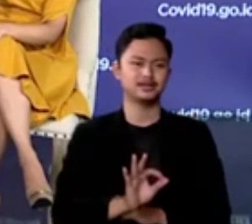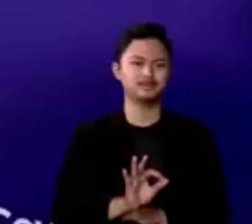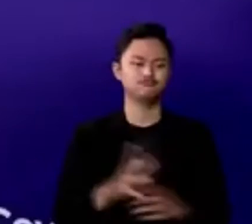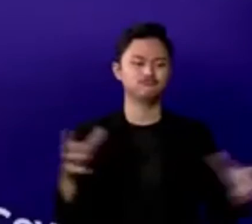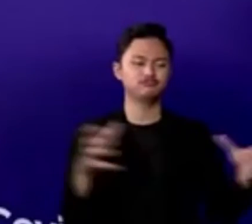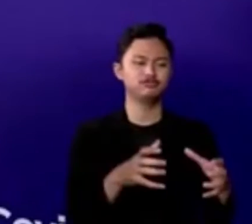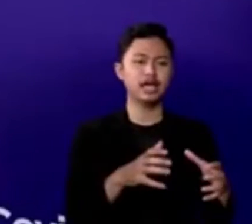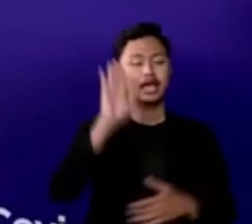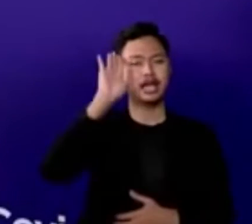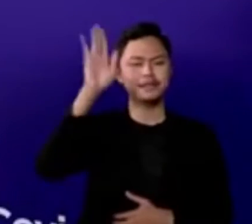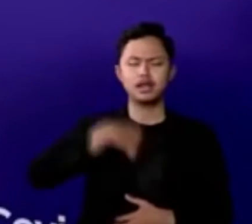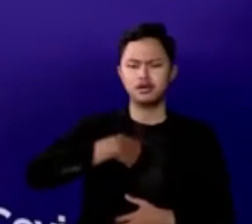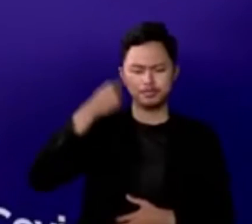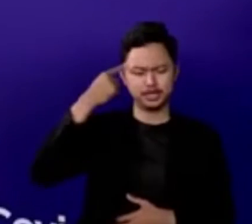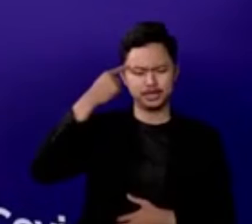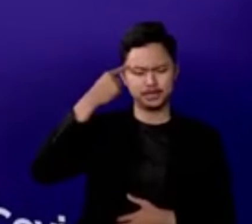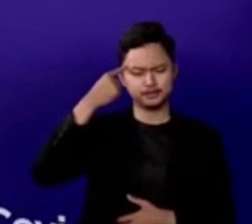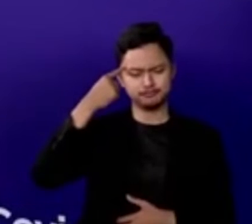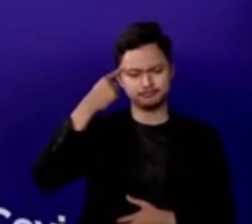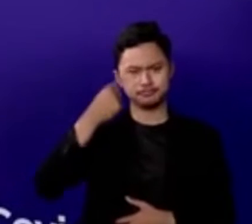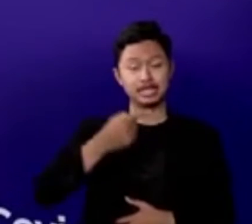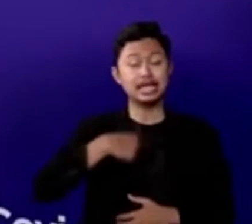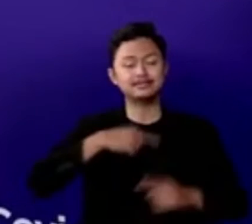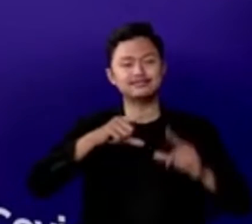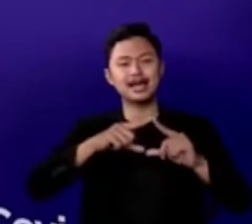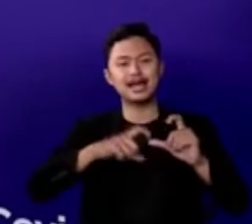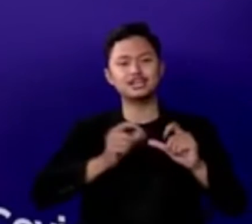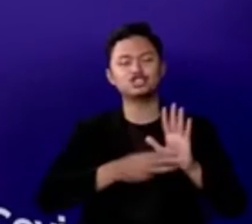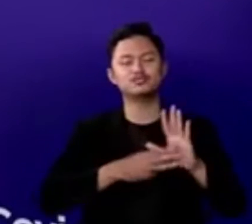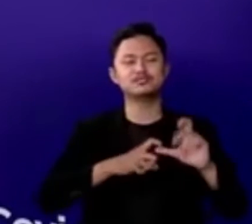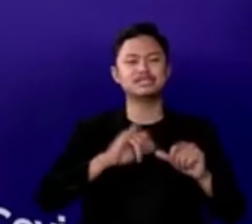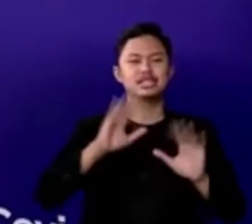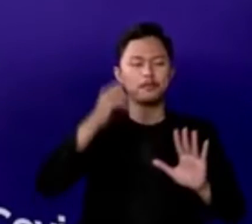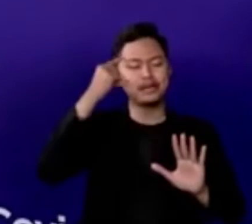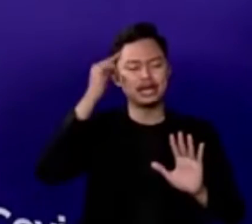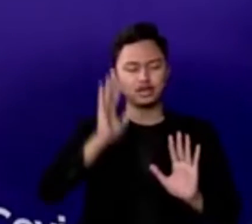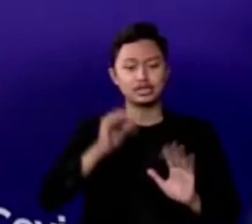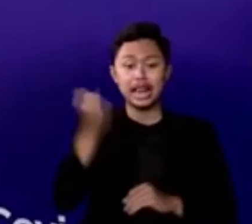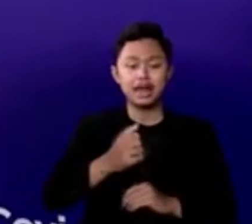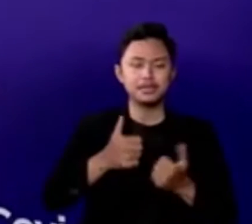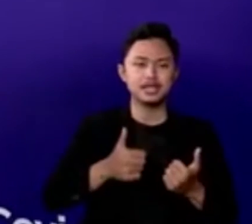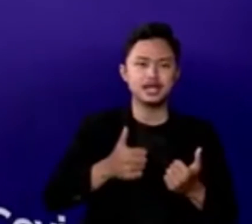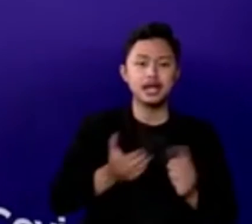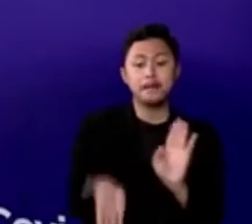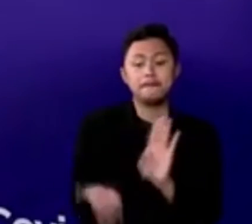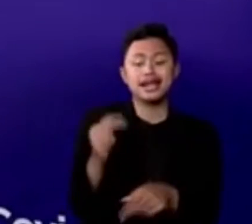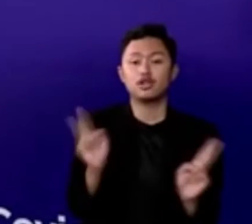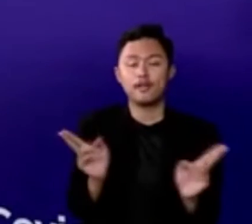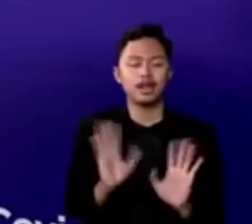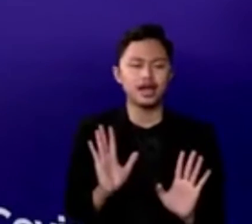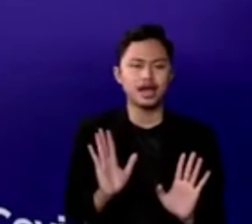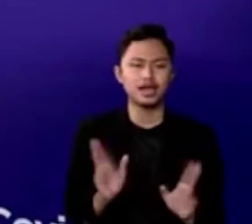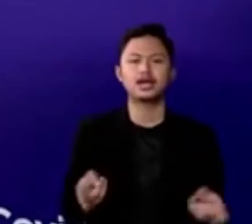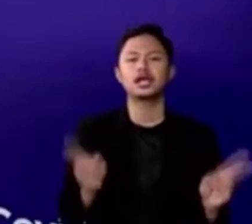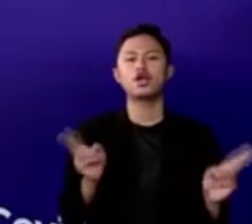terus kedepannya Saya rasa kita ini asumsi bisa salah tidak akan kembali ke suasana normal tetapi new